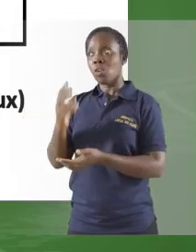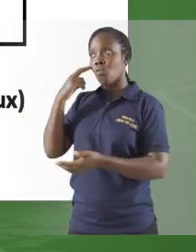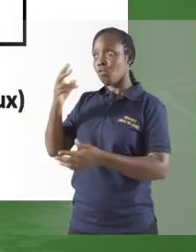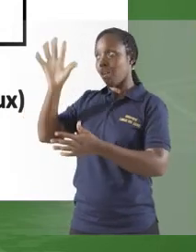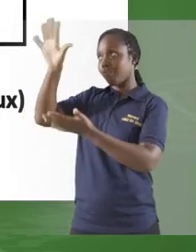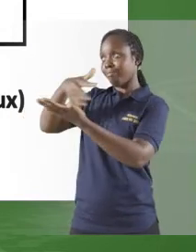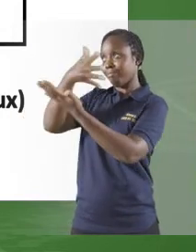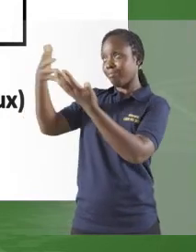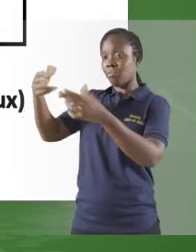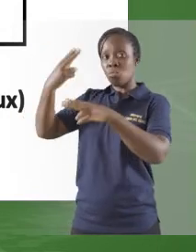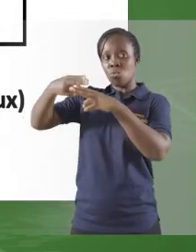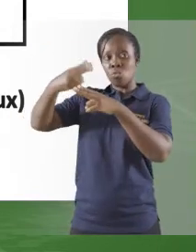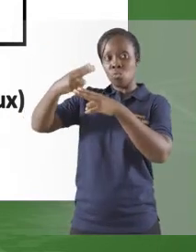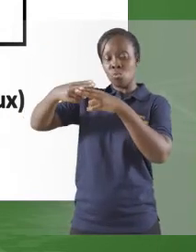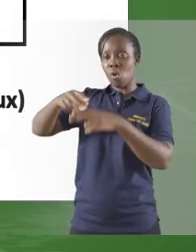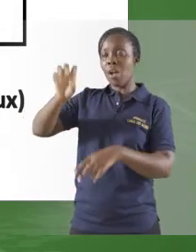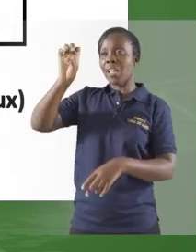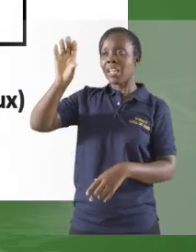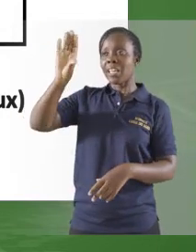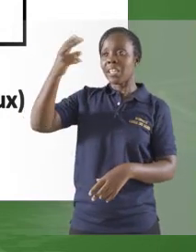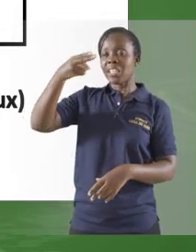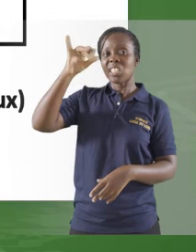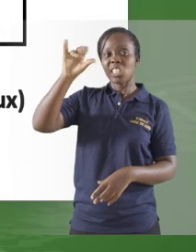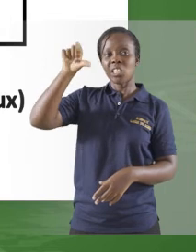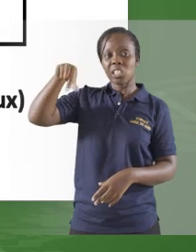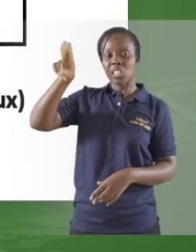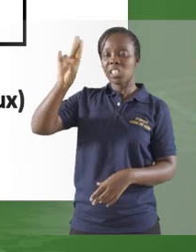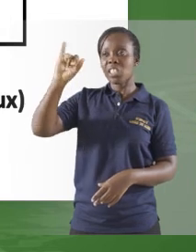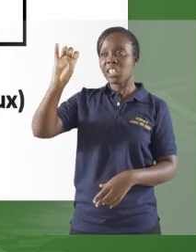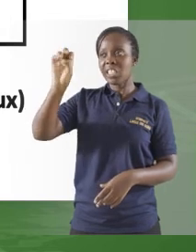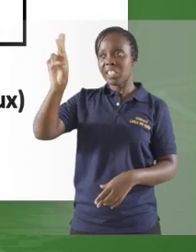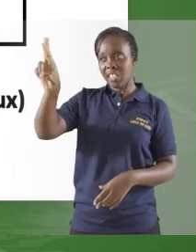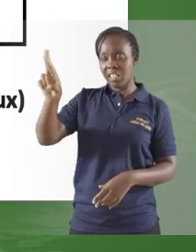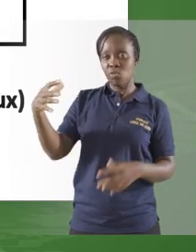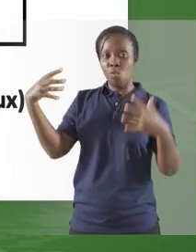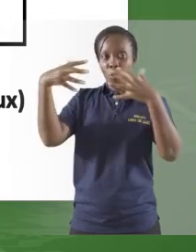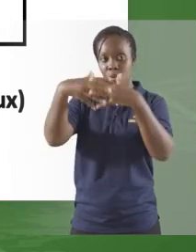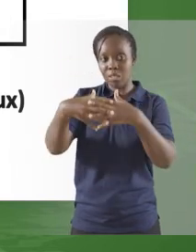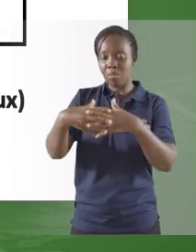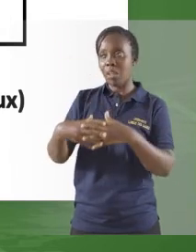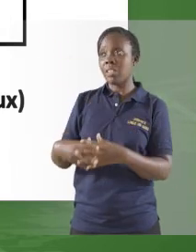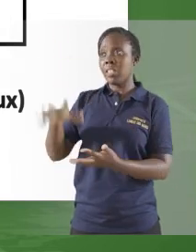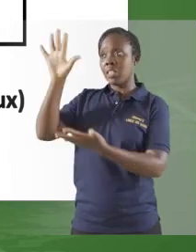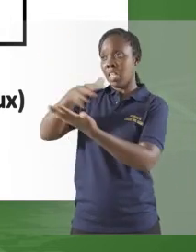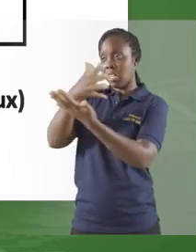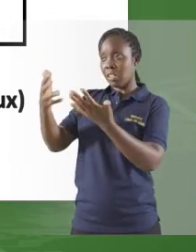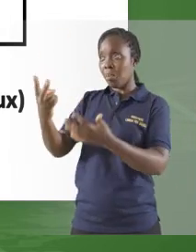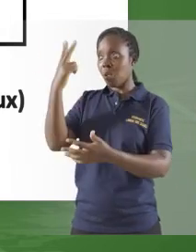L'échiquier de croisement est un tableau, comme vous le constatez. Un tableau à 2